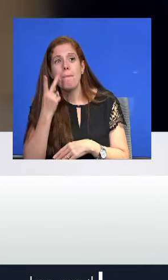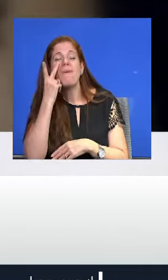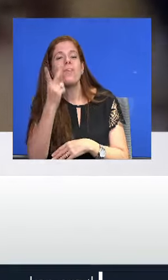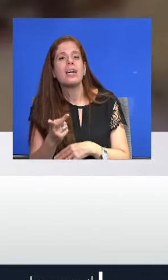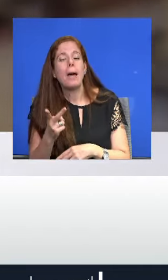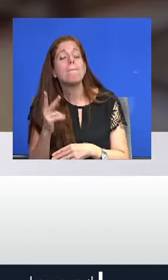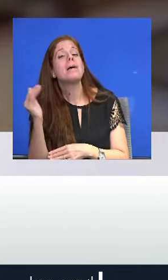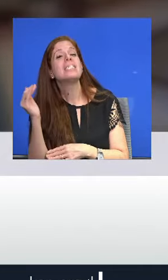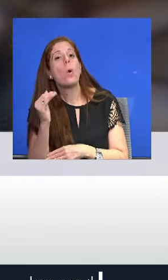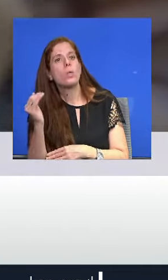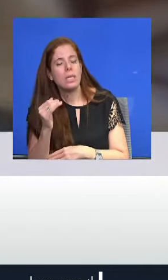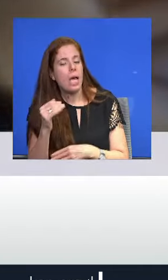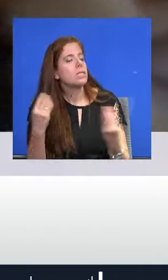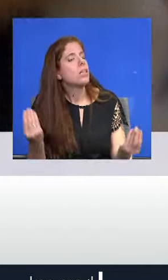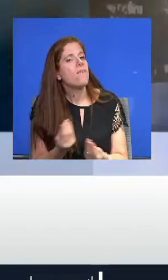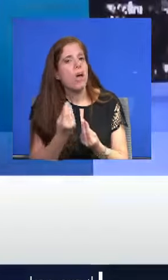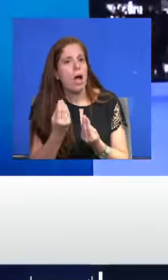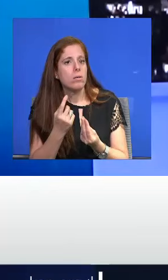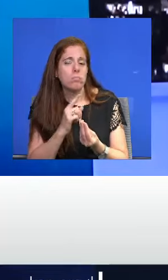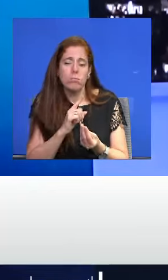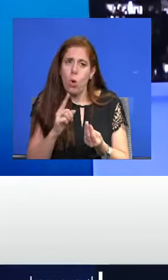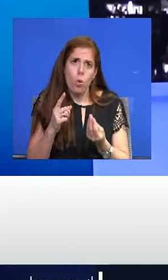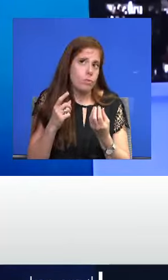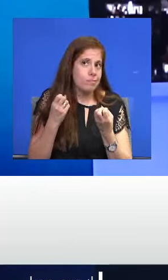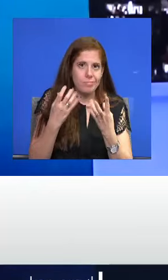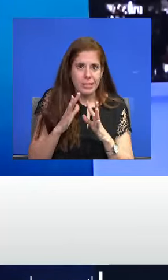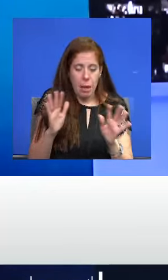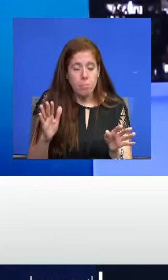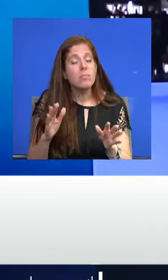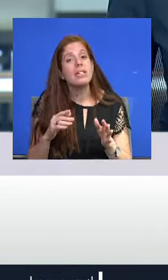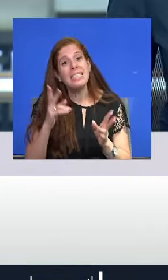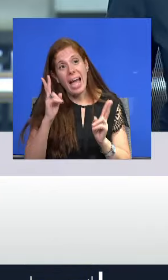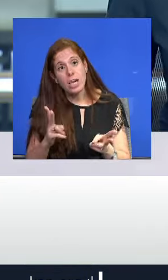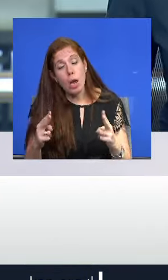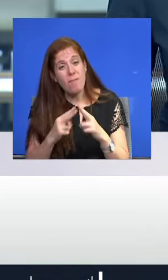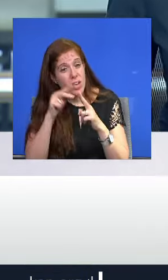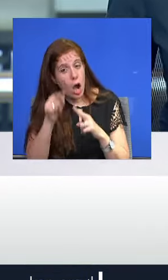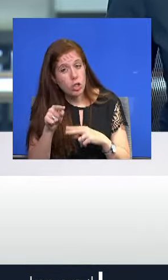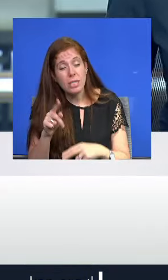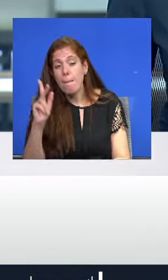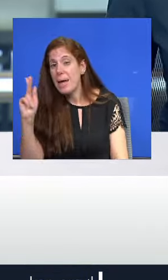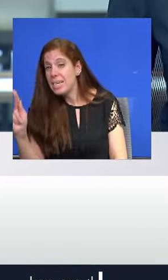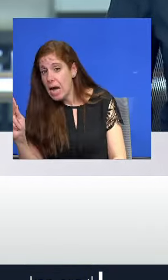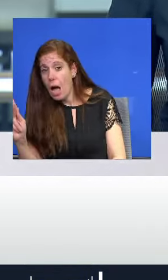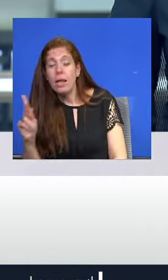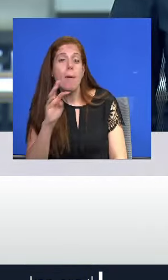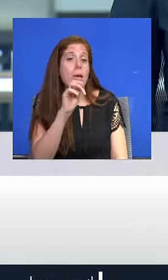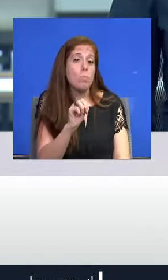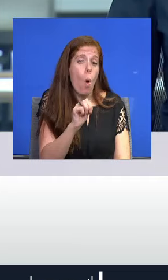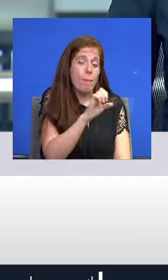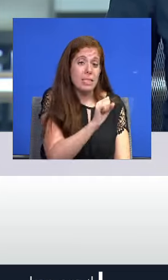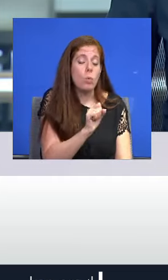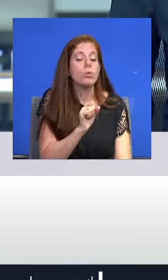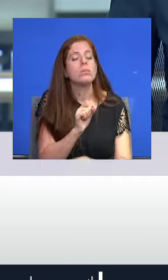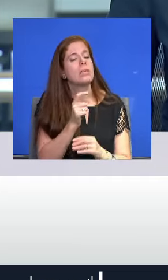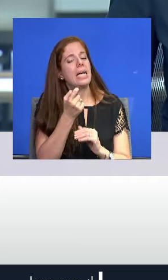בסעודיה, דבר שלא לא דבר של מה בכך בעבור הסעודים. ייתכן שהמפגש הזה בין קארי לבין מוחמד סעוד היה צעד אחד